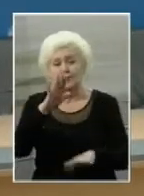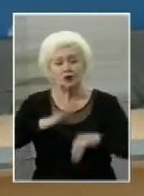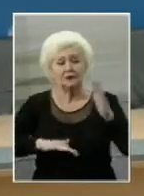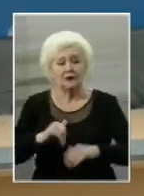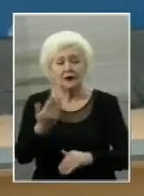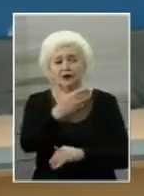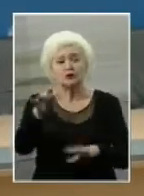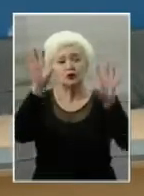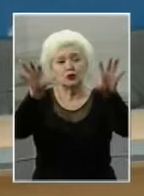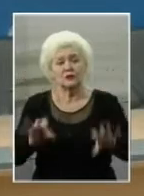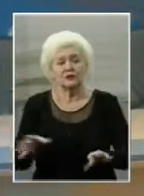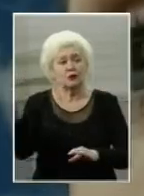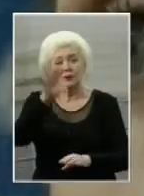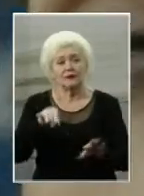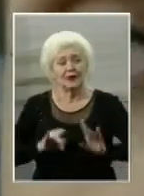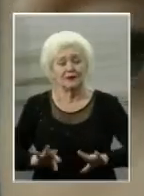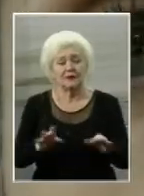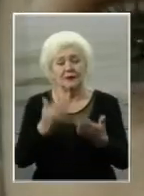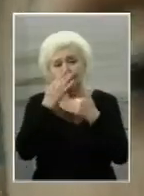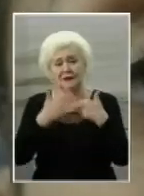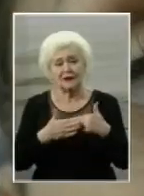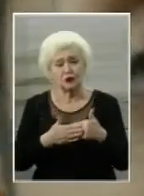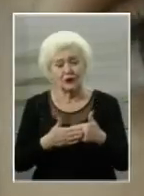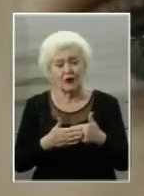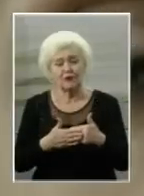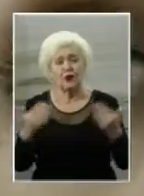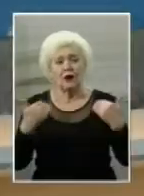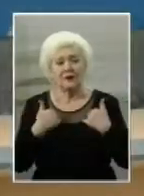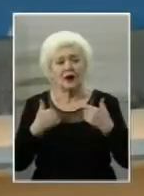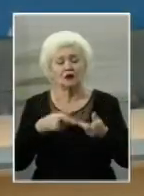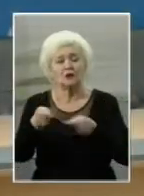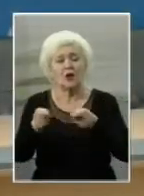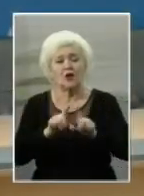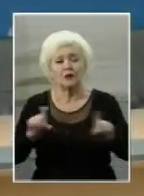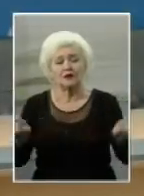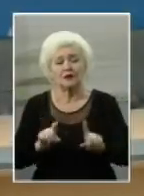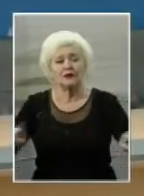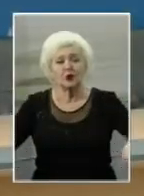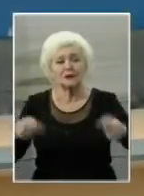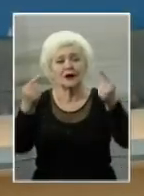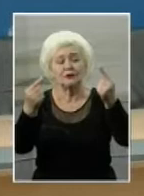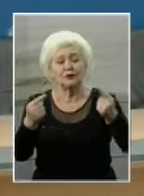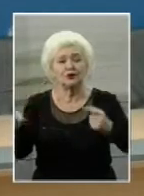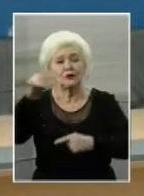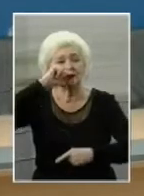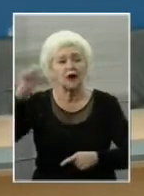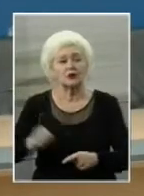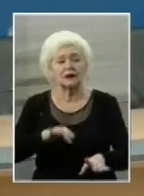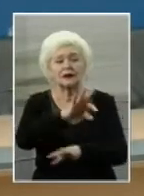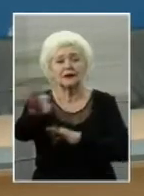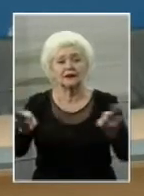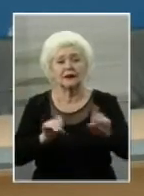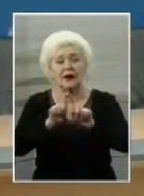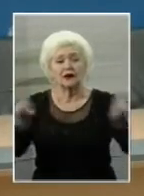кваліфікувати, тому що закон ще не в дії. Нещодавно нашим управлінням було запущено всеукраїнський проєкт